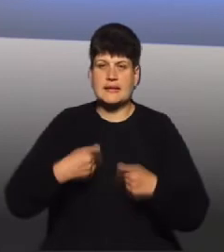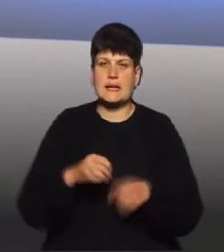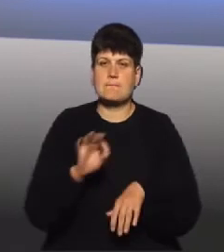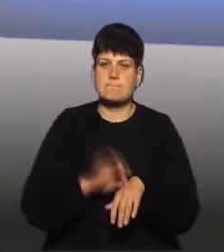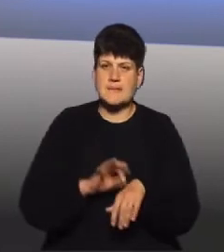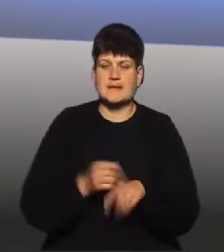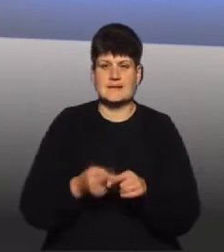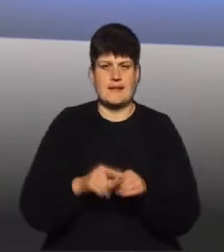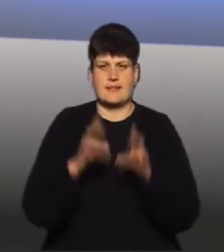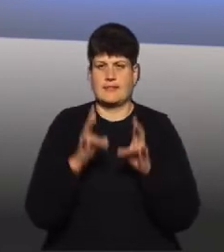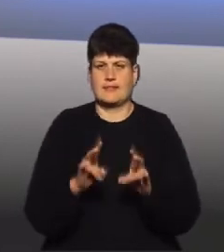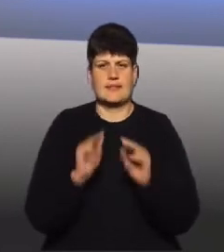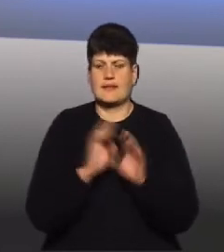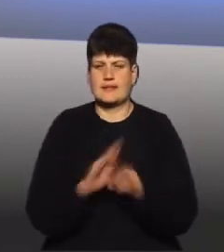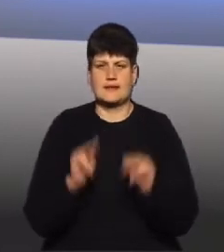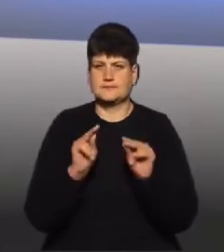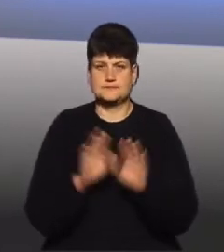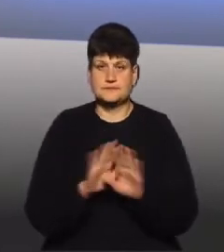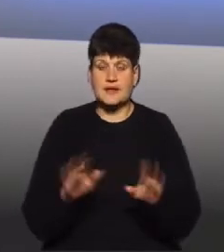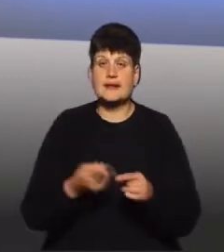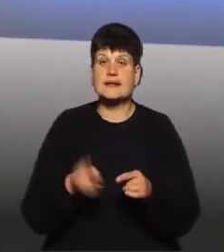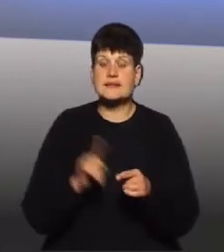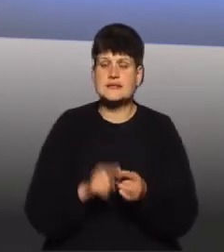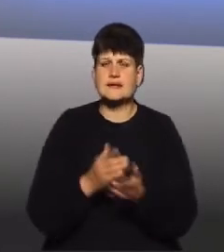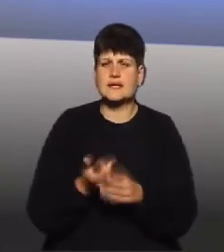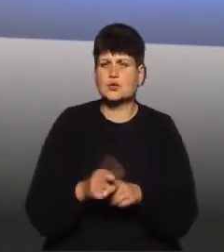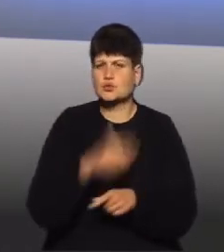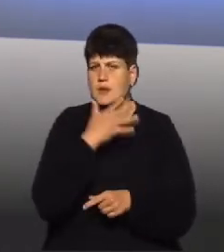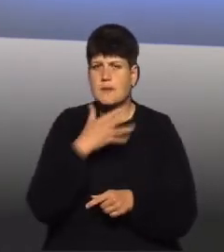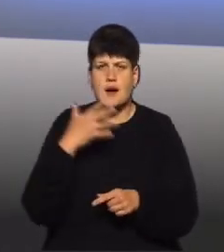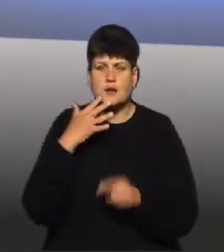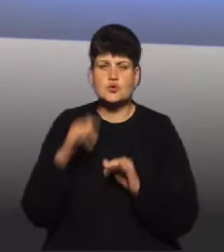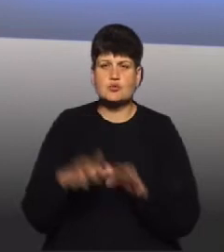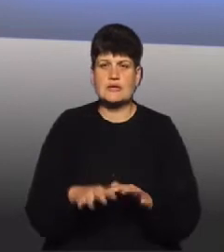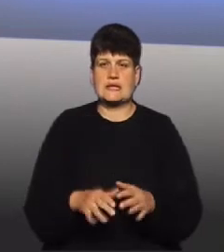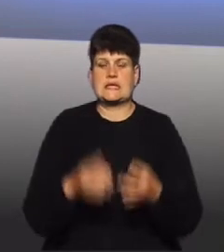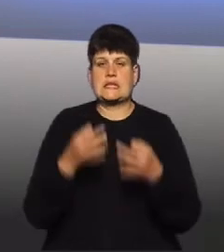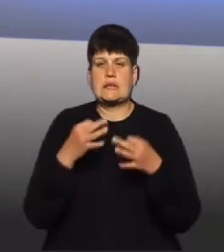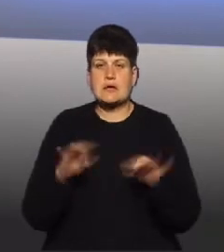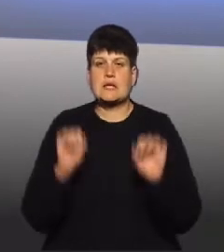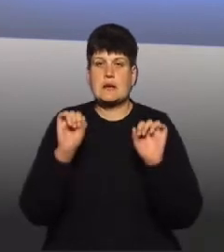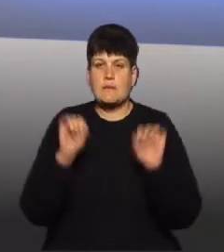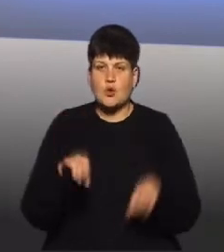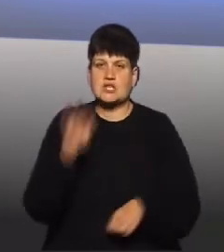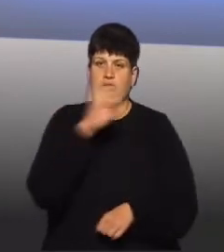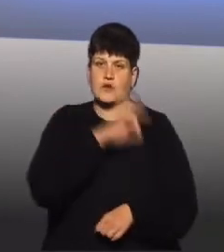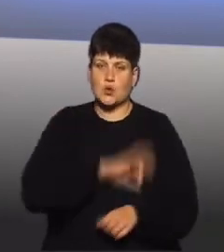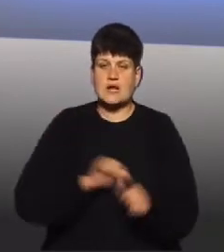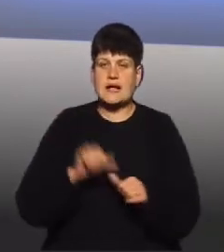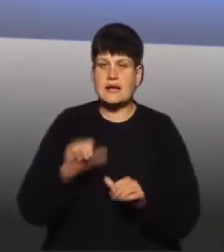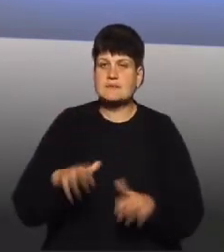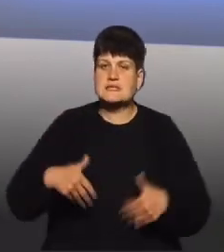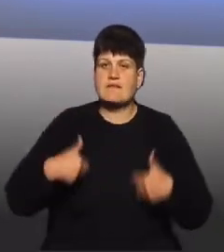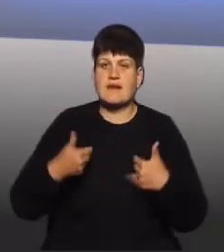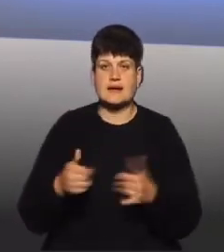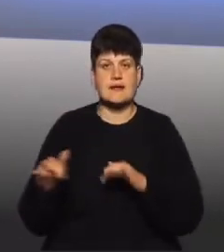І це, врешті-решт, ну, є дуже багато способів, скажімо, демократії, які ще можна використовувати, окрім звернень, акцій,